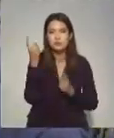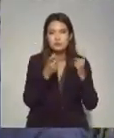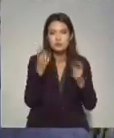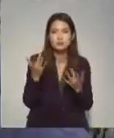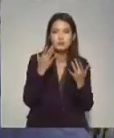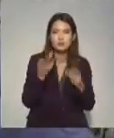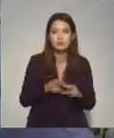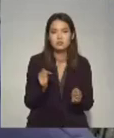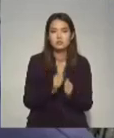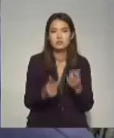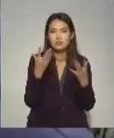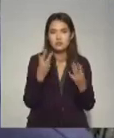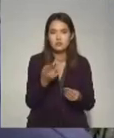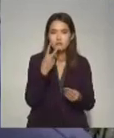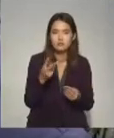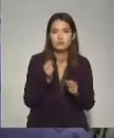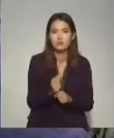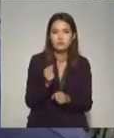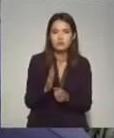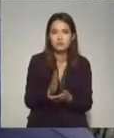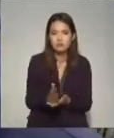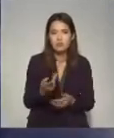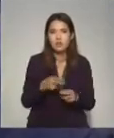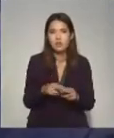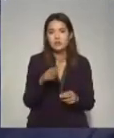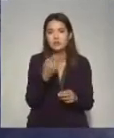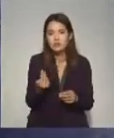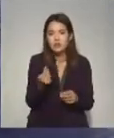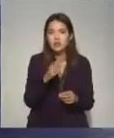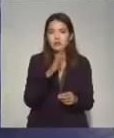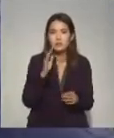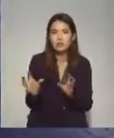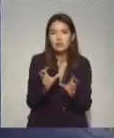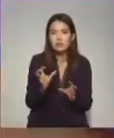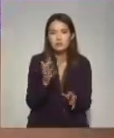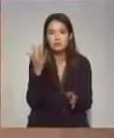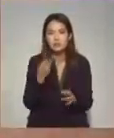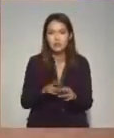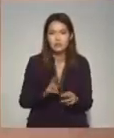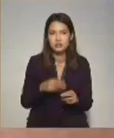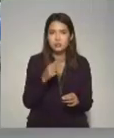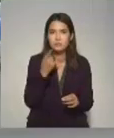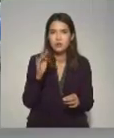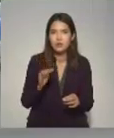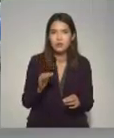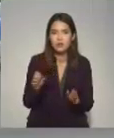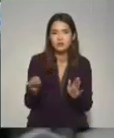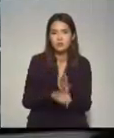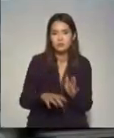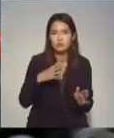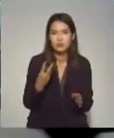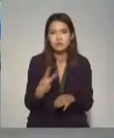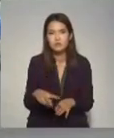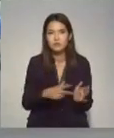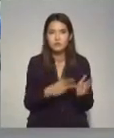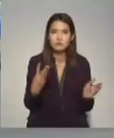сол үшін күйеуі оны сабап отыратын. Ал шешесінің қорғамақшы болған бала оған 28-30 рет пышақ сұқты дейді. Прокуратура бұған